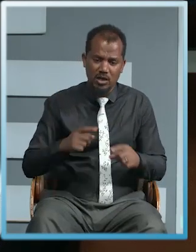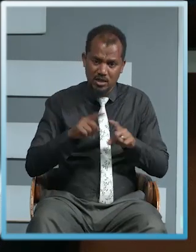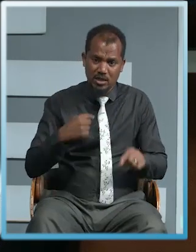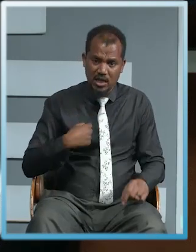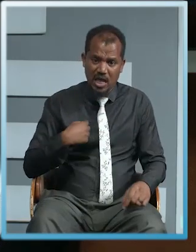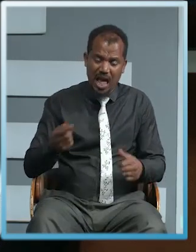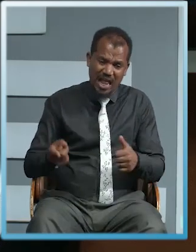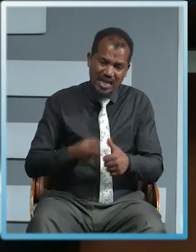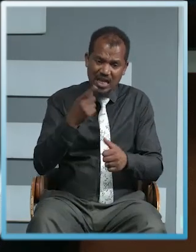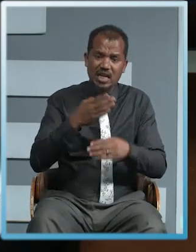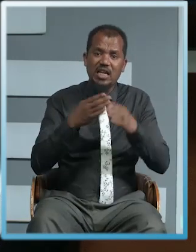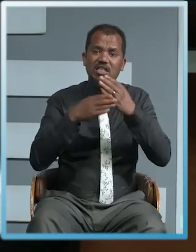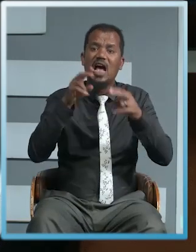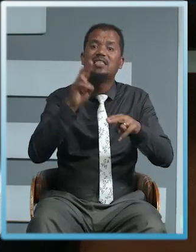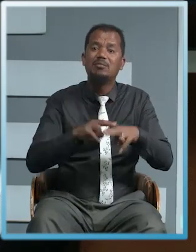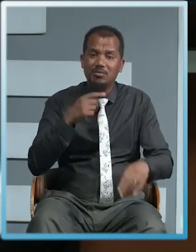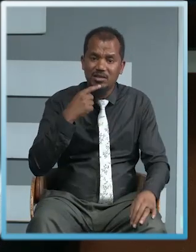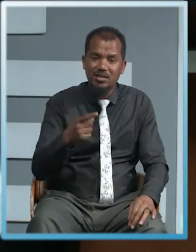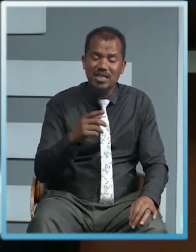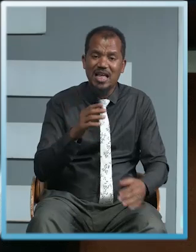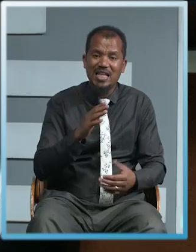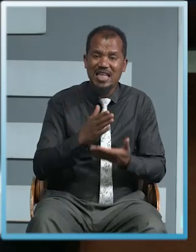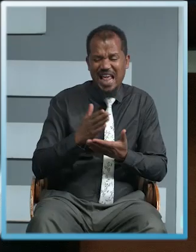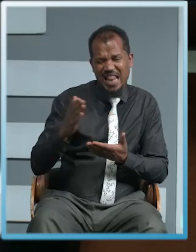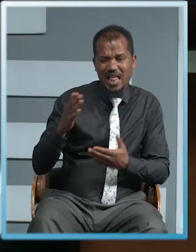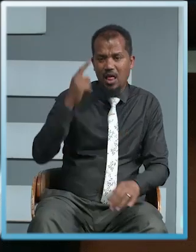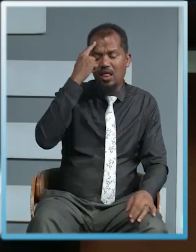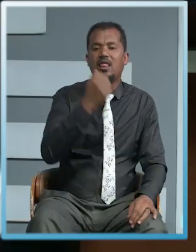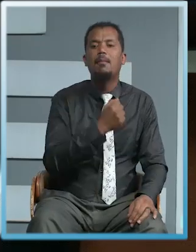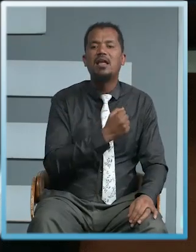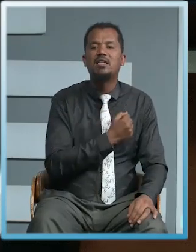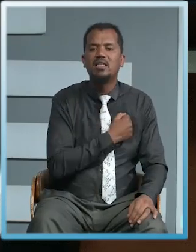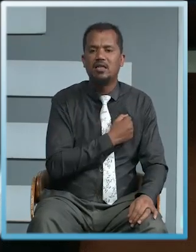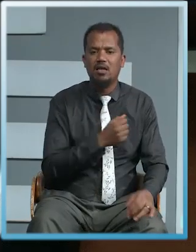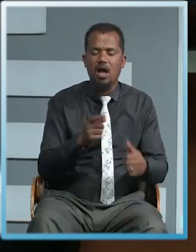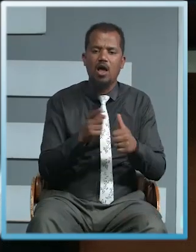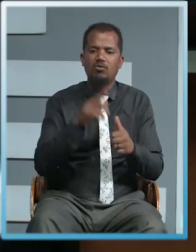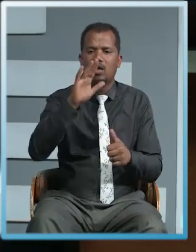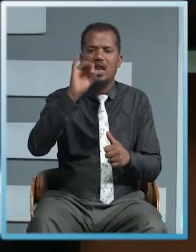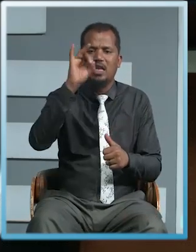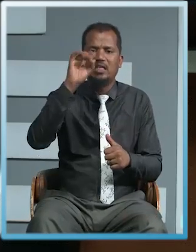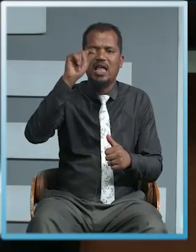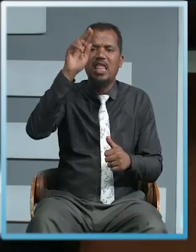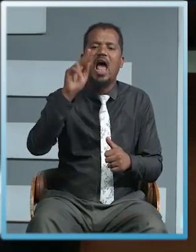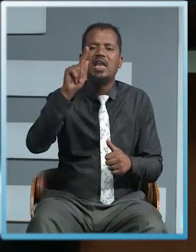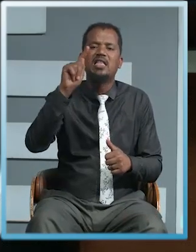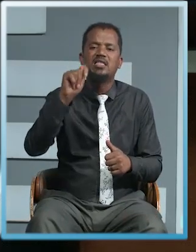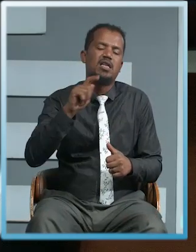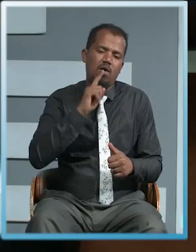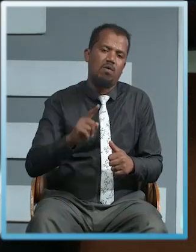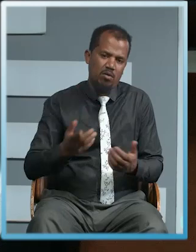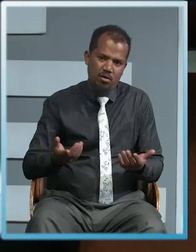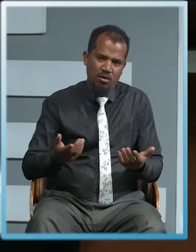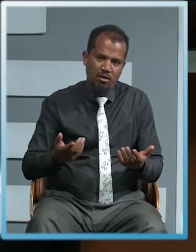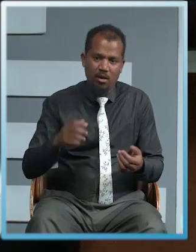እኔ አንደኛ ደረጃ አስቀምጥብቲ ገለልተኝነት ያው ተአማኝነት አንዱ ገለልተኝነትም የሚወልደው